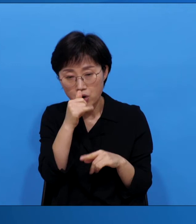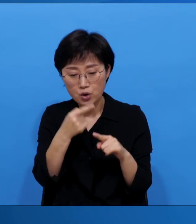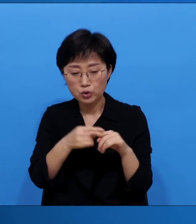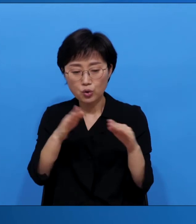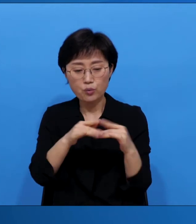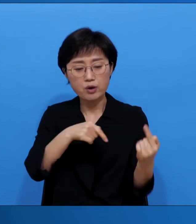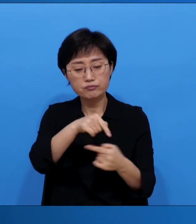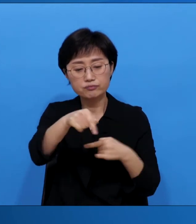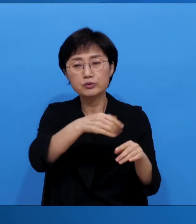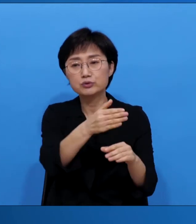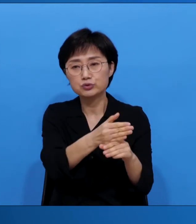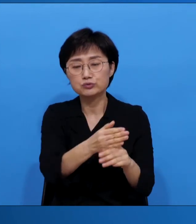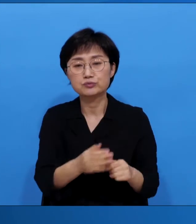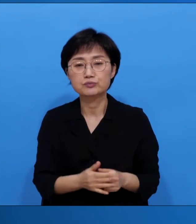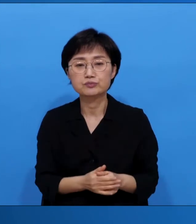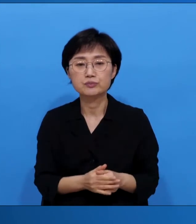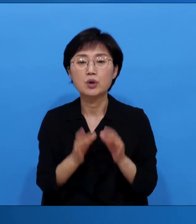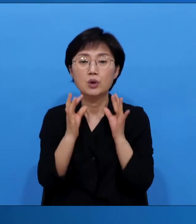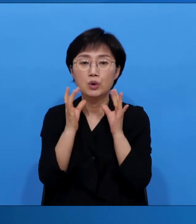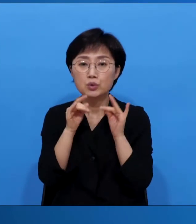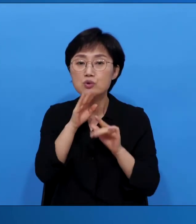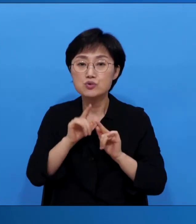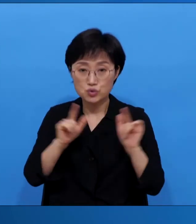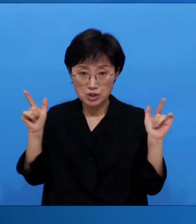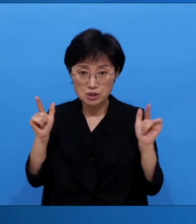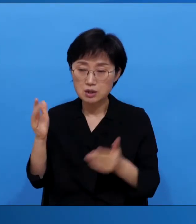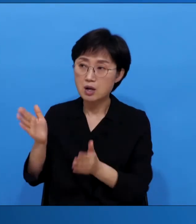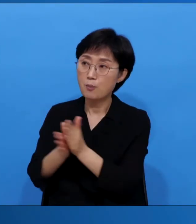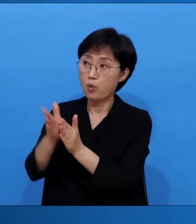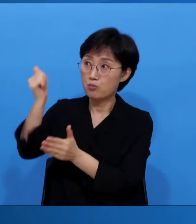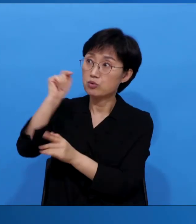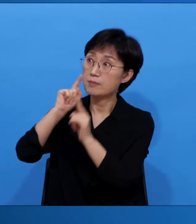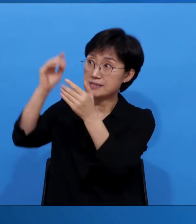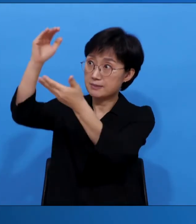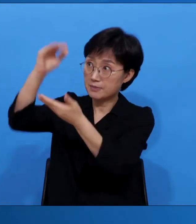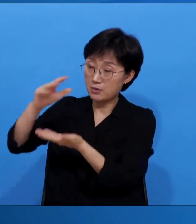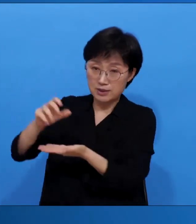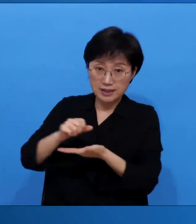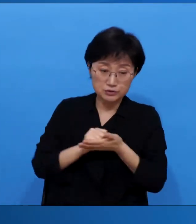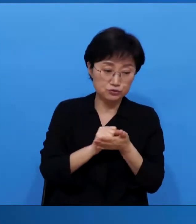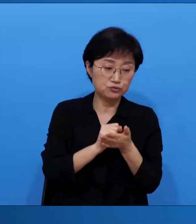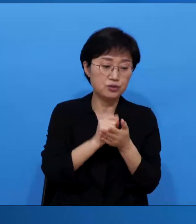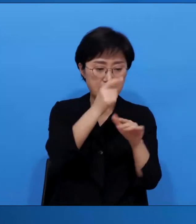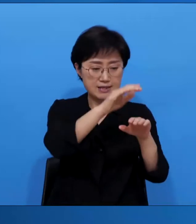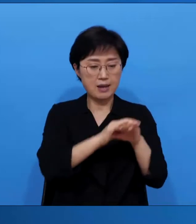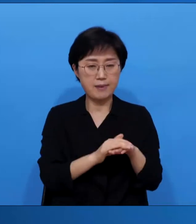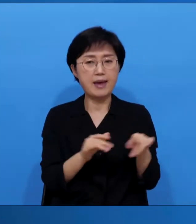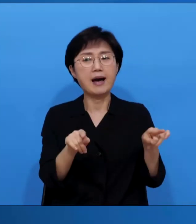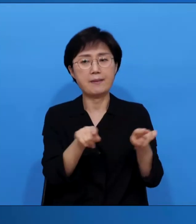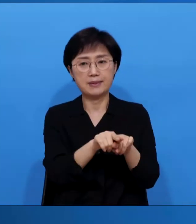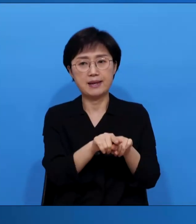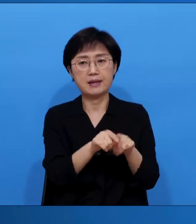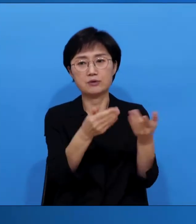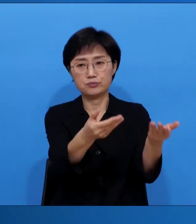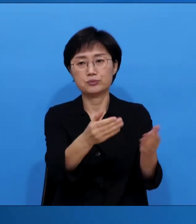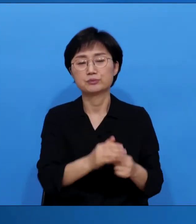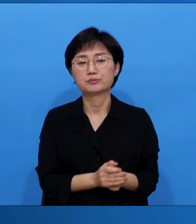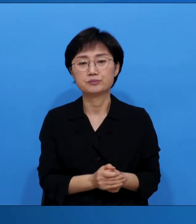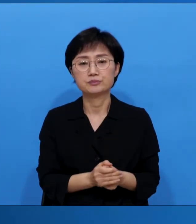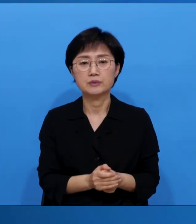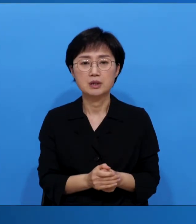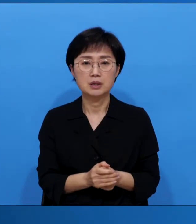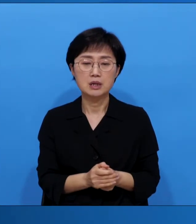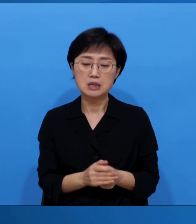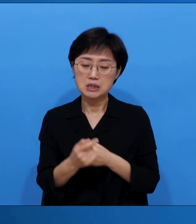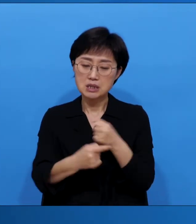사역을 진행하고 계십니다. 토요일과 주일에는 본부 강단으로 예배드리며 언약의 흐름을 따라가신다고 합니다. 매년 3,